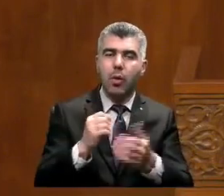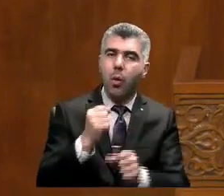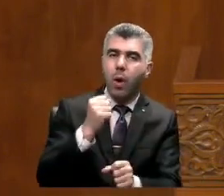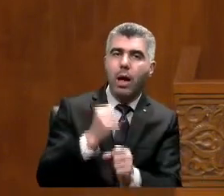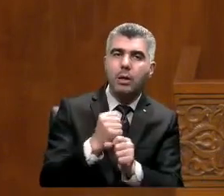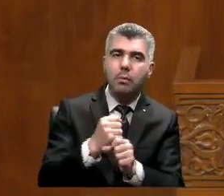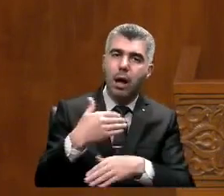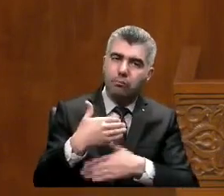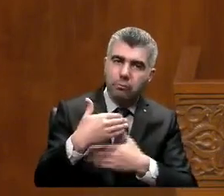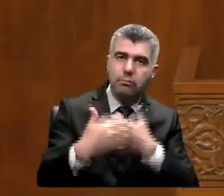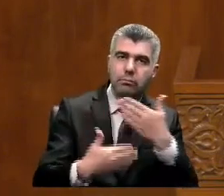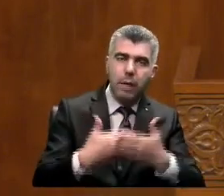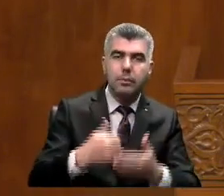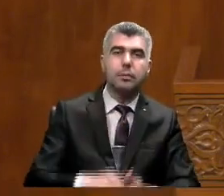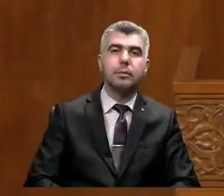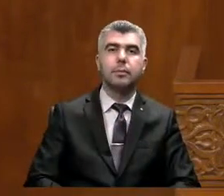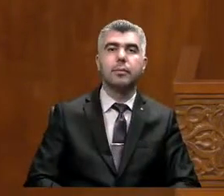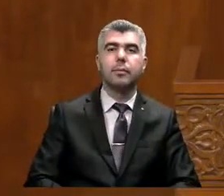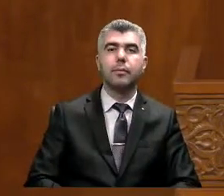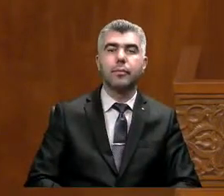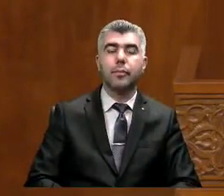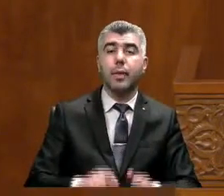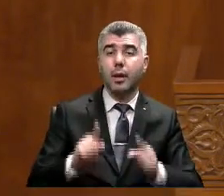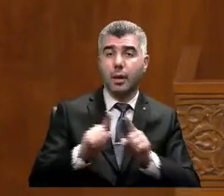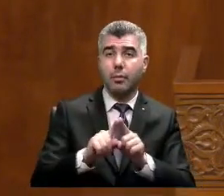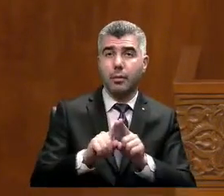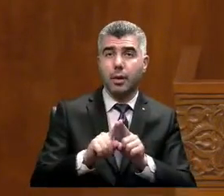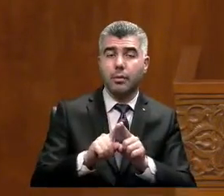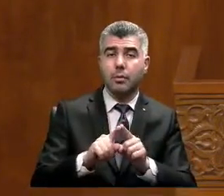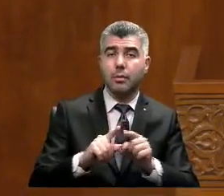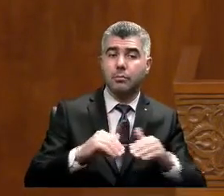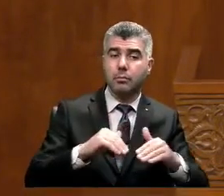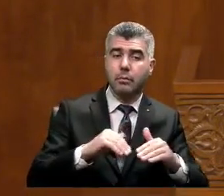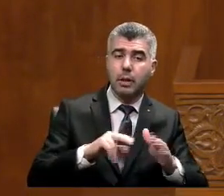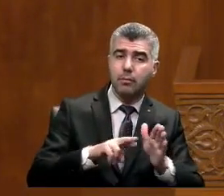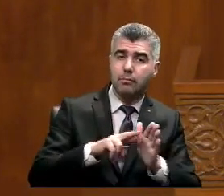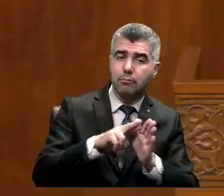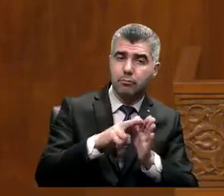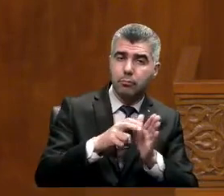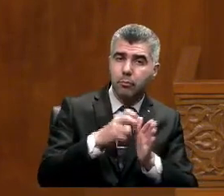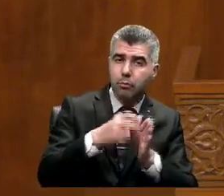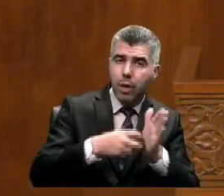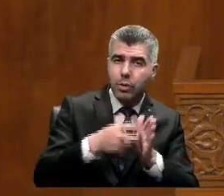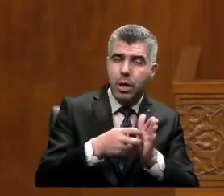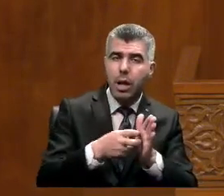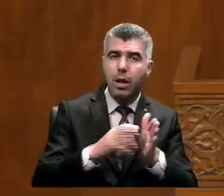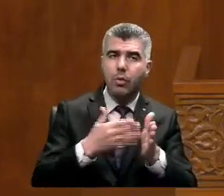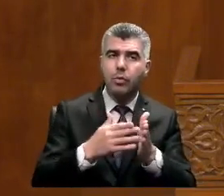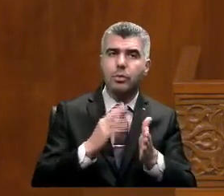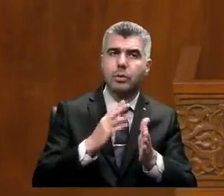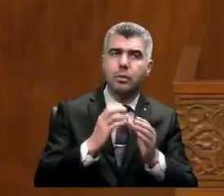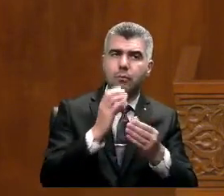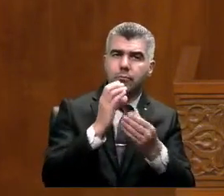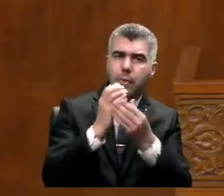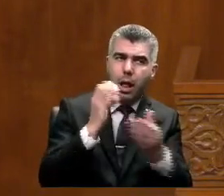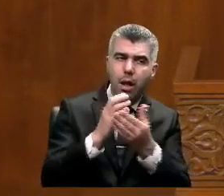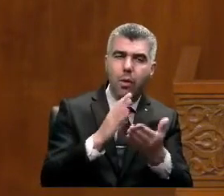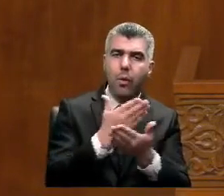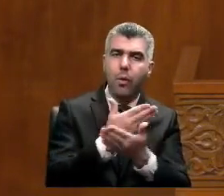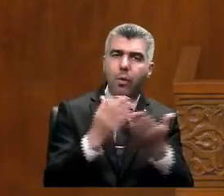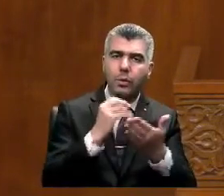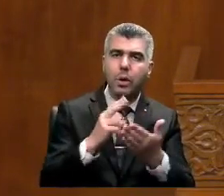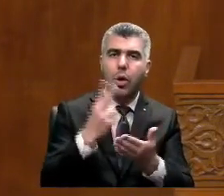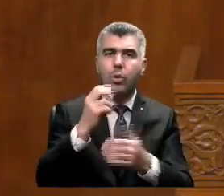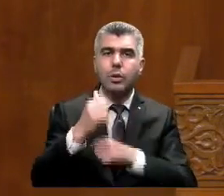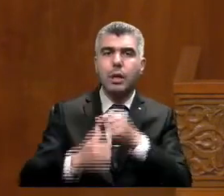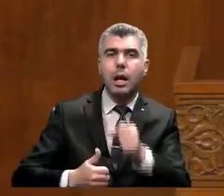الشغل. ففي قطاع النقل تم خلال 20 سنة الماضية تحرير